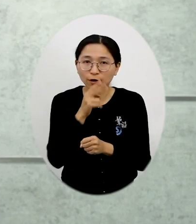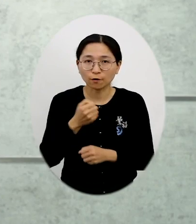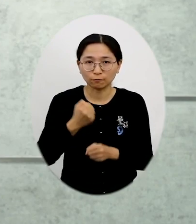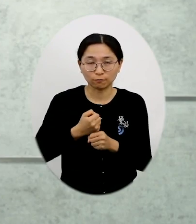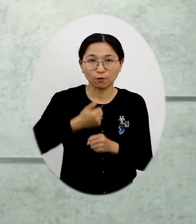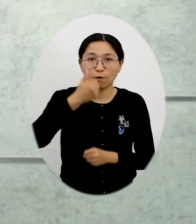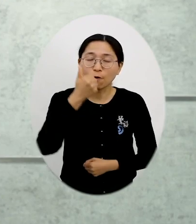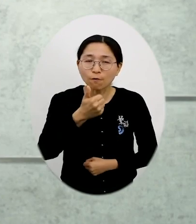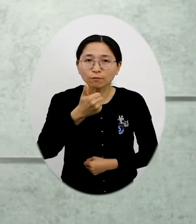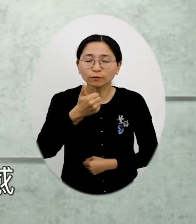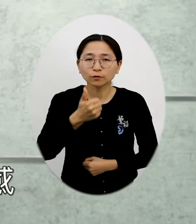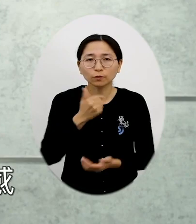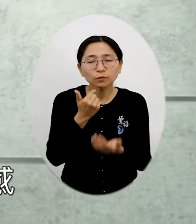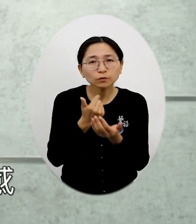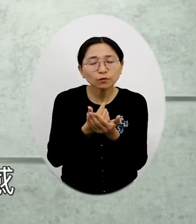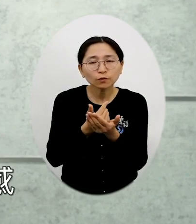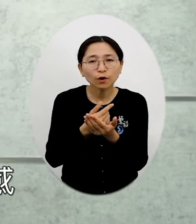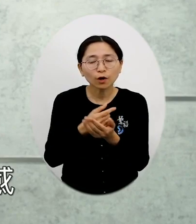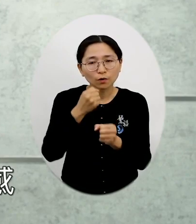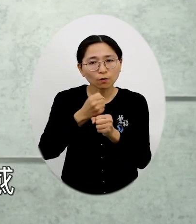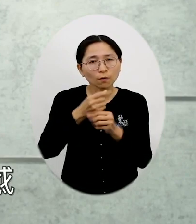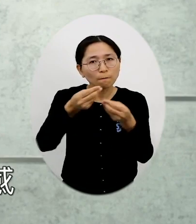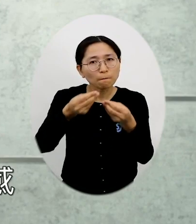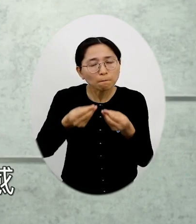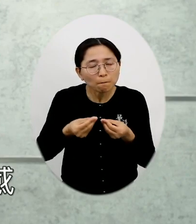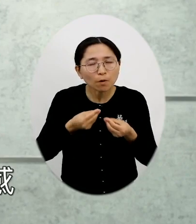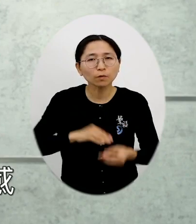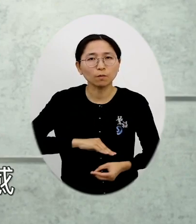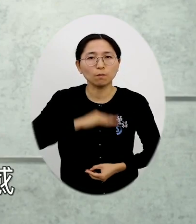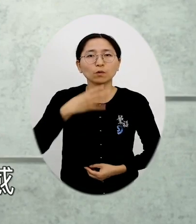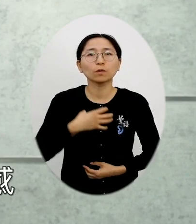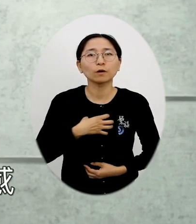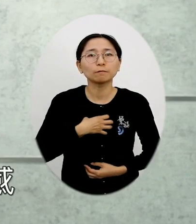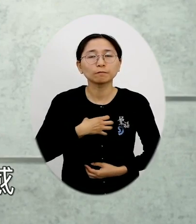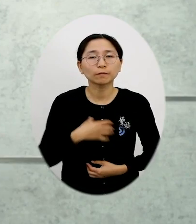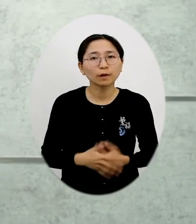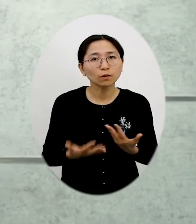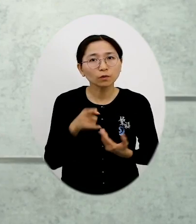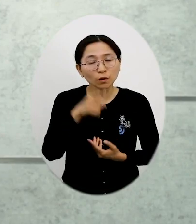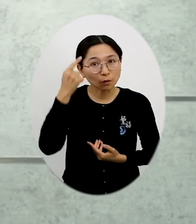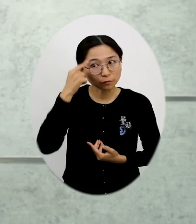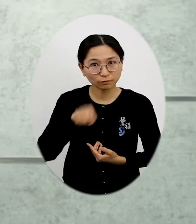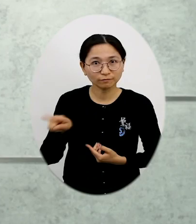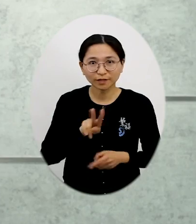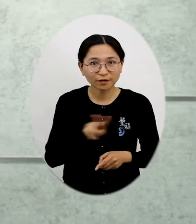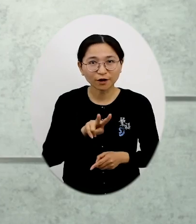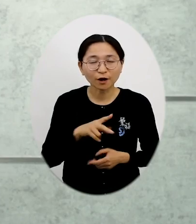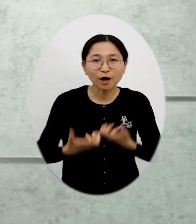有一定的成績之外，最重要的是她工作上拿到那一份滿足感。如果你